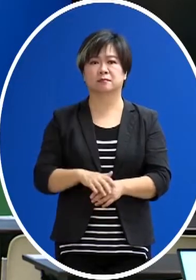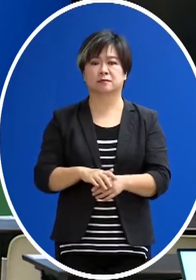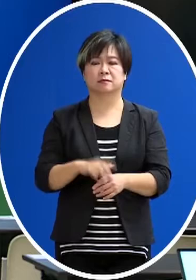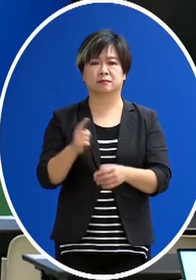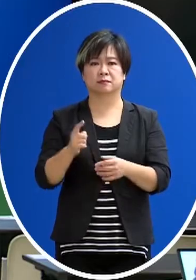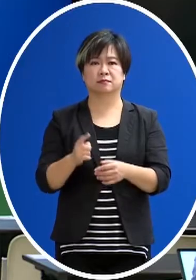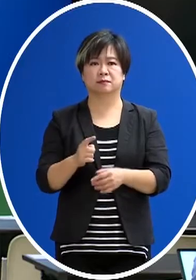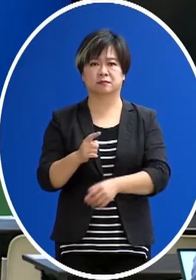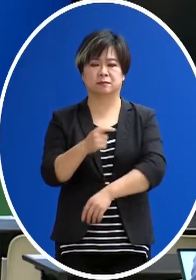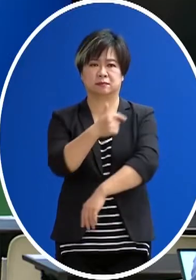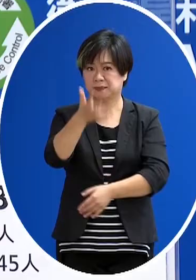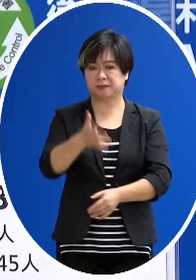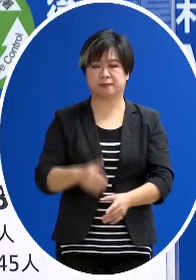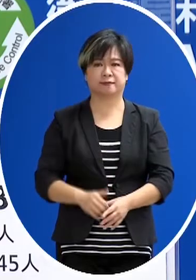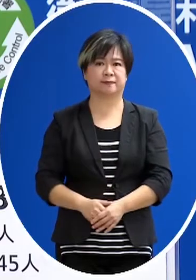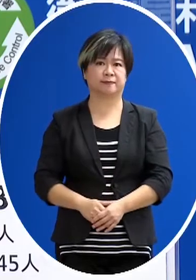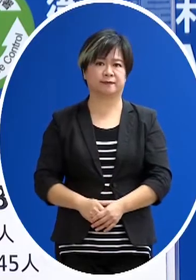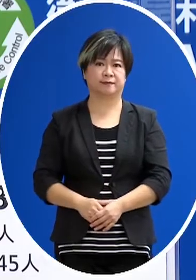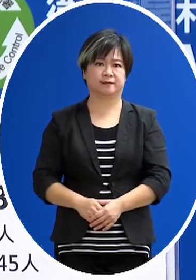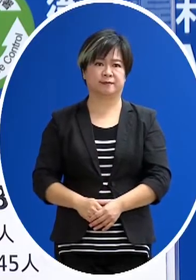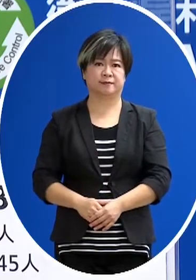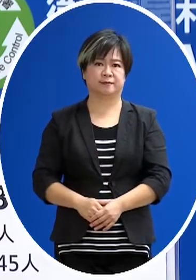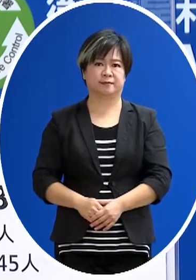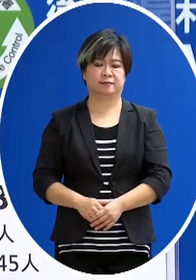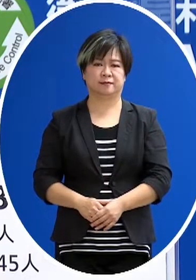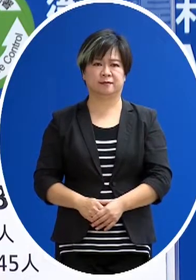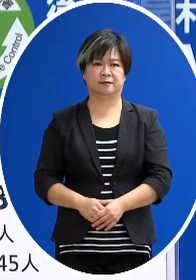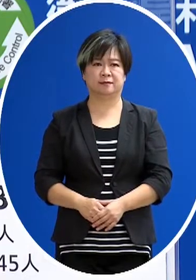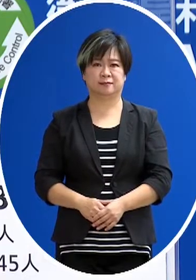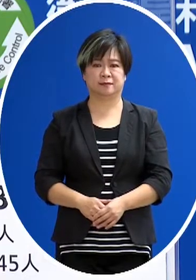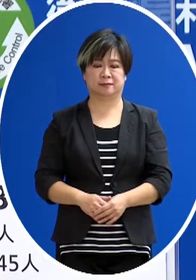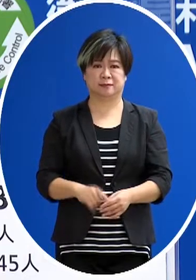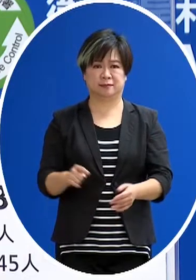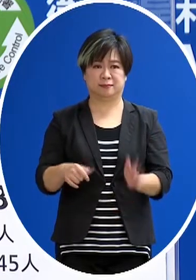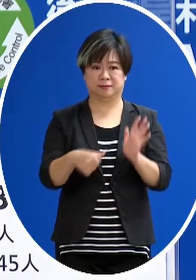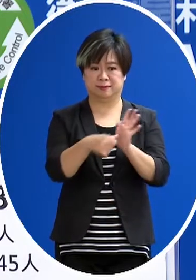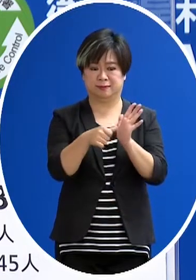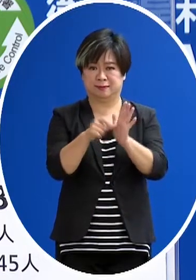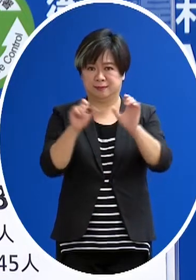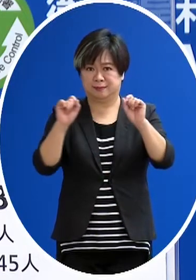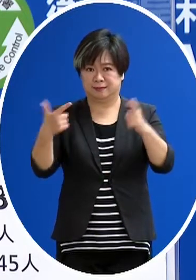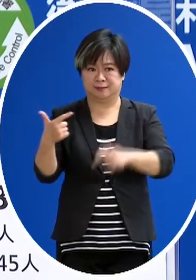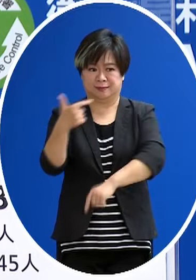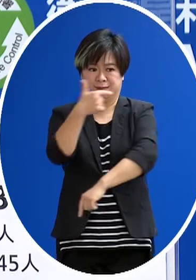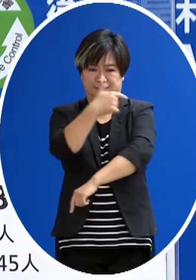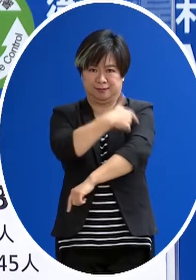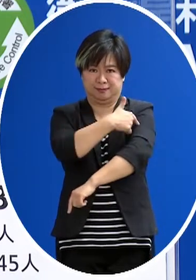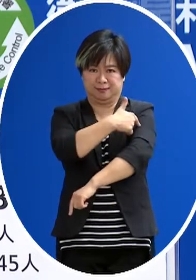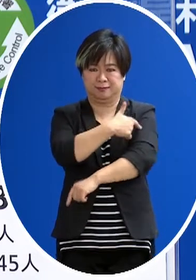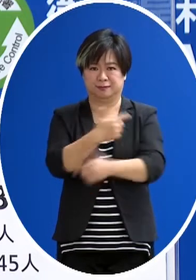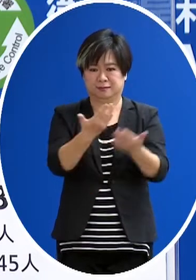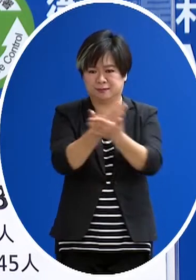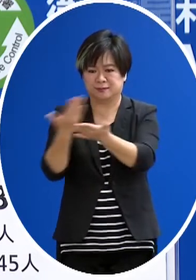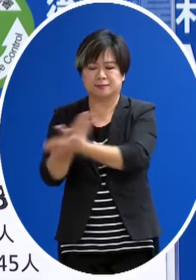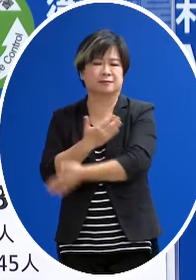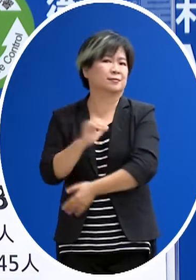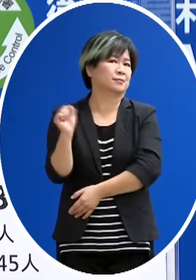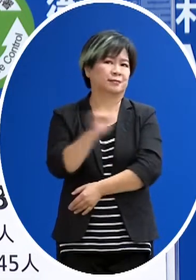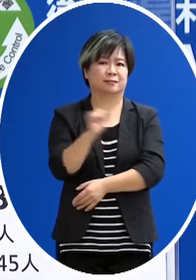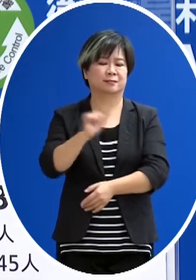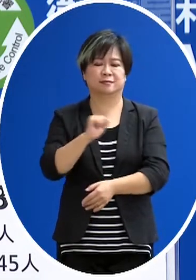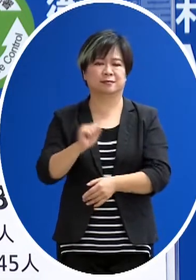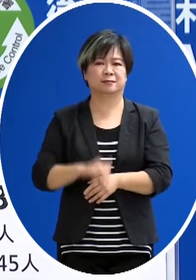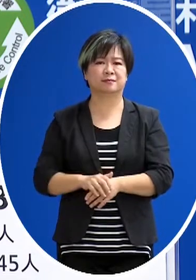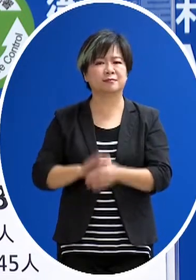要混打的打算吗？谢谢。 目前没有要有混打的打算哈。那当然以后会不会有这样的情况，那大家各